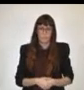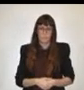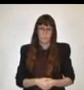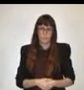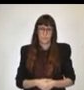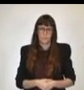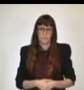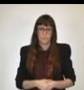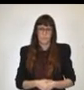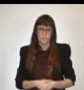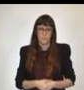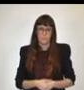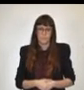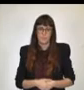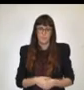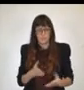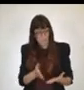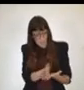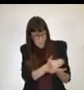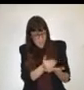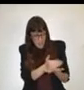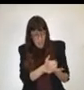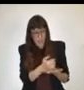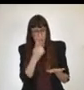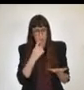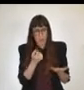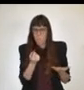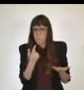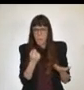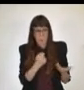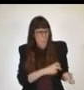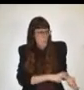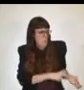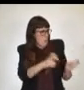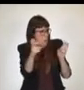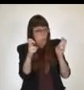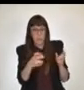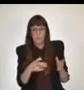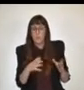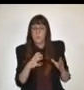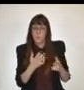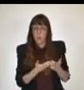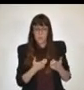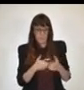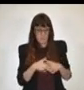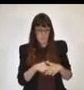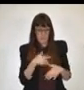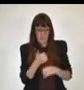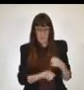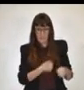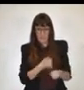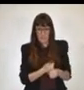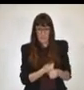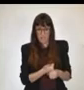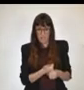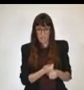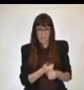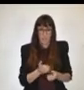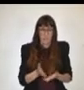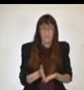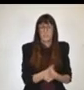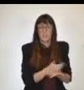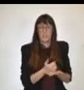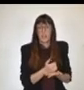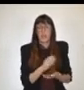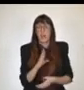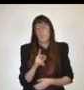d'ailleurs connu des évolutions particulièrement rapides. Après à peine une année de présence, la rémunération brute annuelle